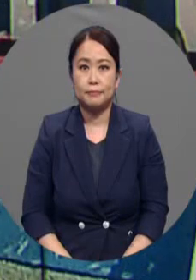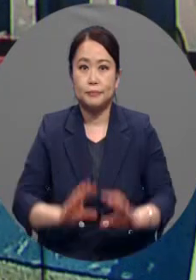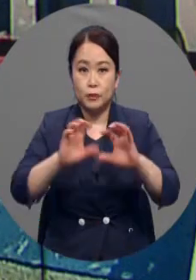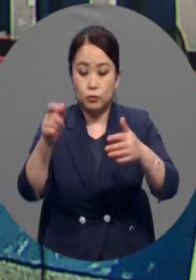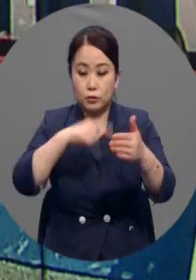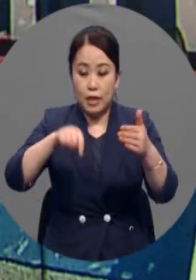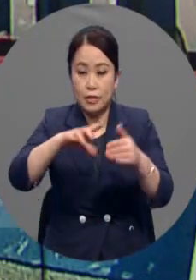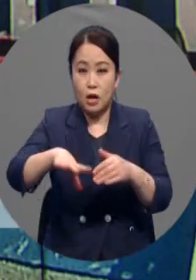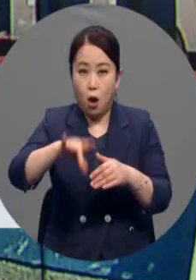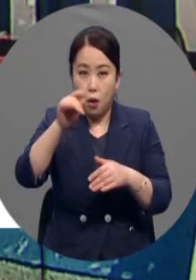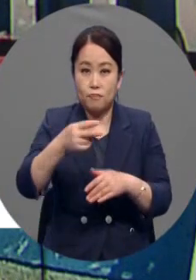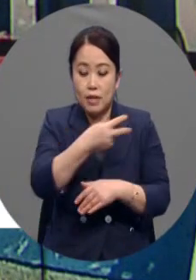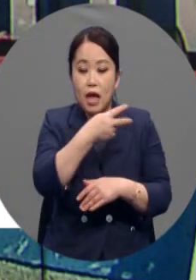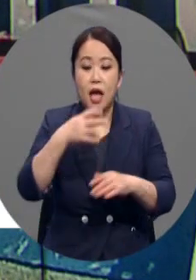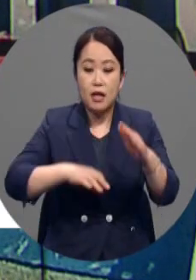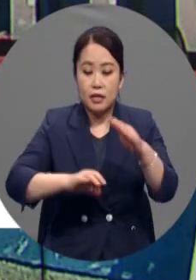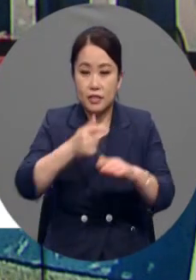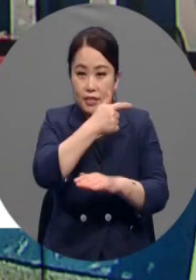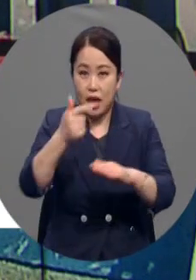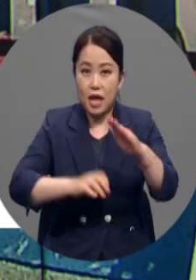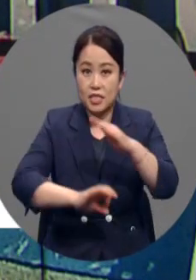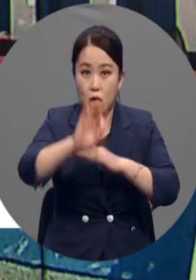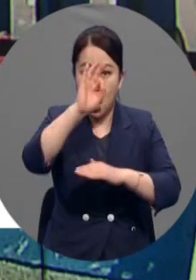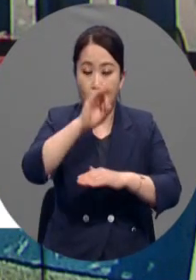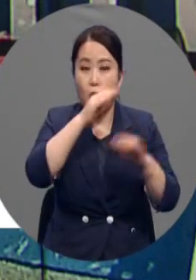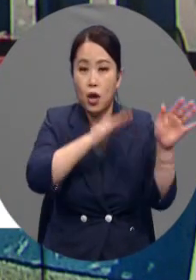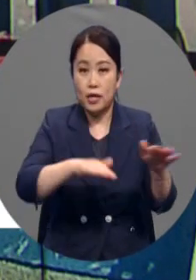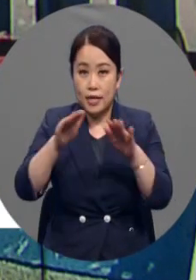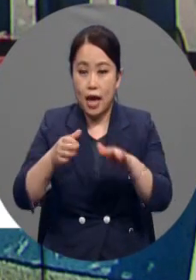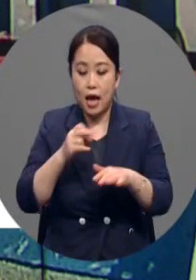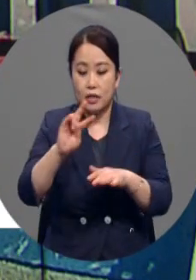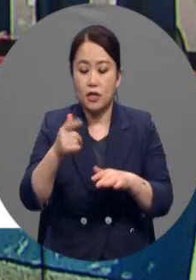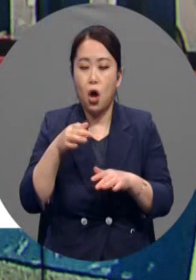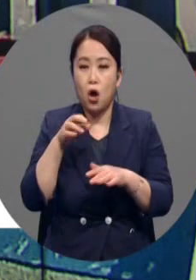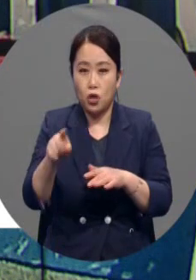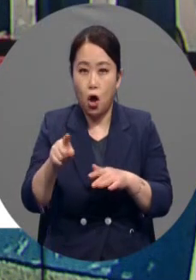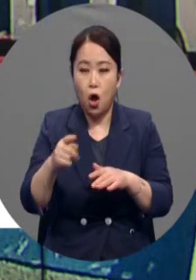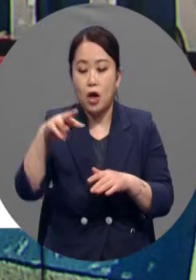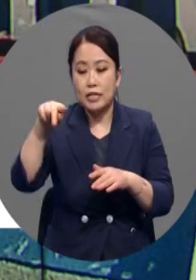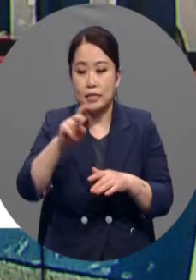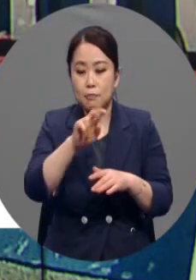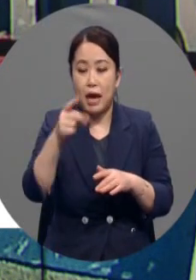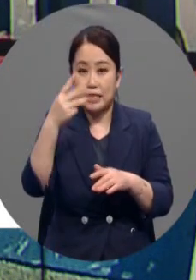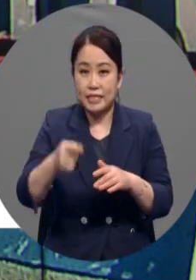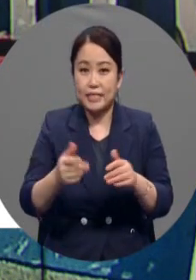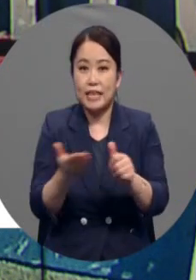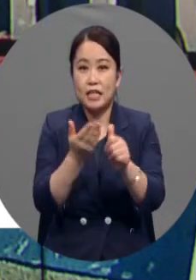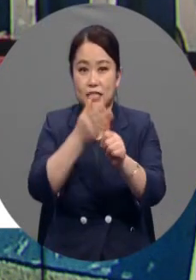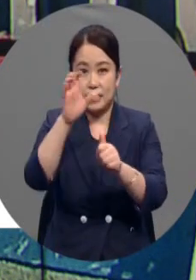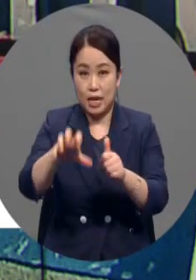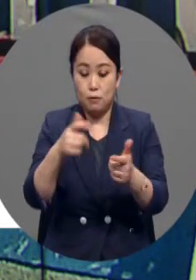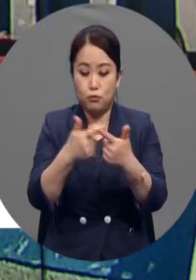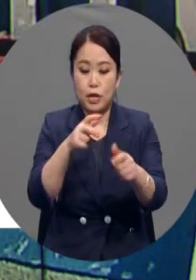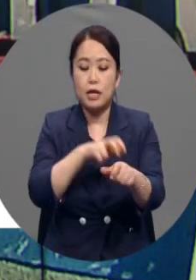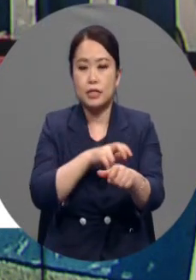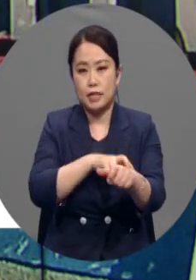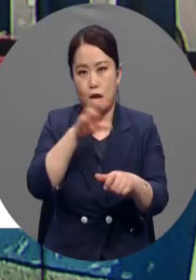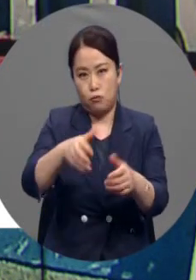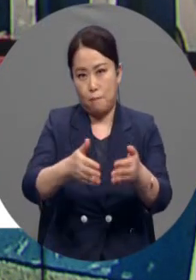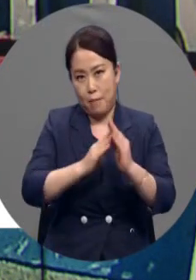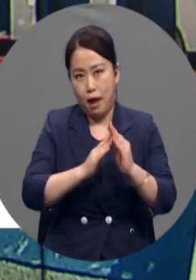국내 최초의 대서양 연어 스마트 양식장이 부산 기장군에 들어섭니다 세계 최고 수준이라는